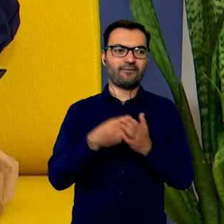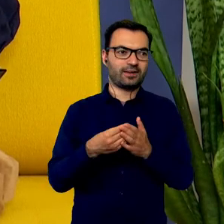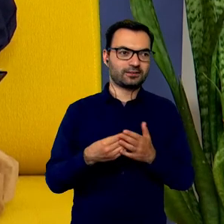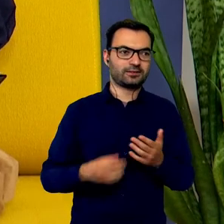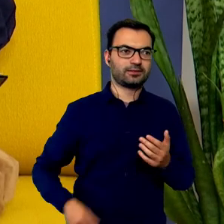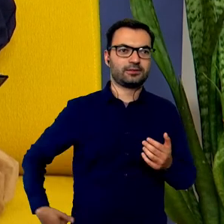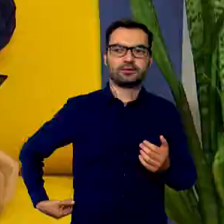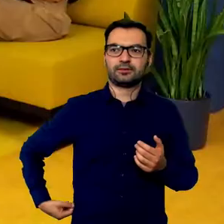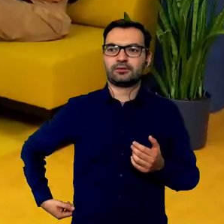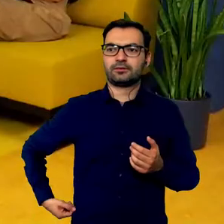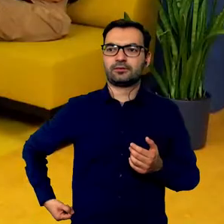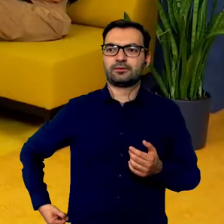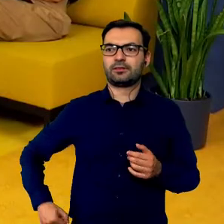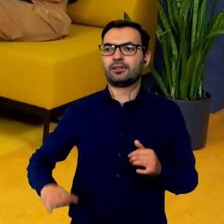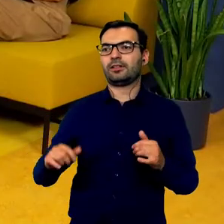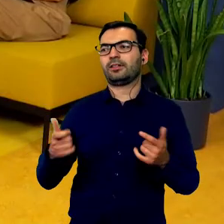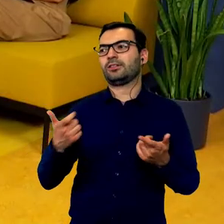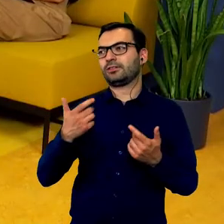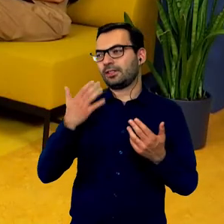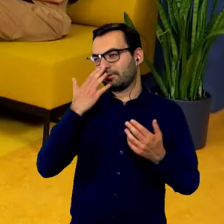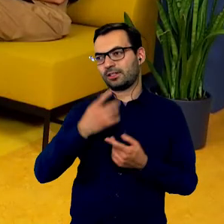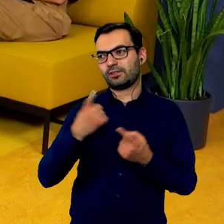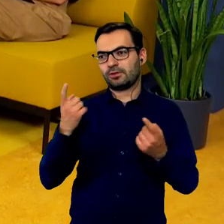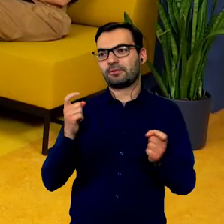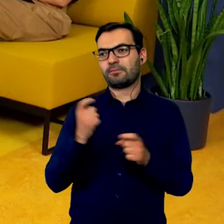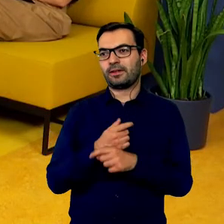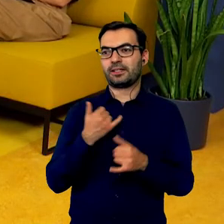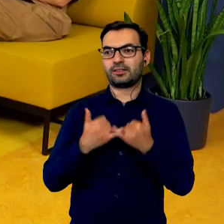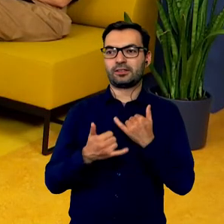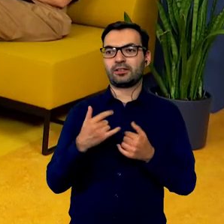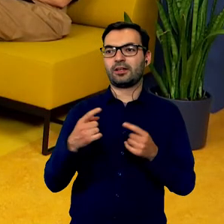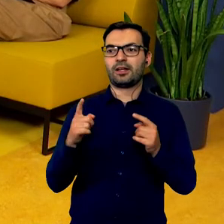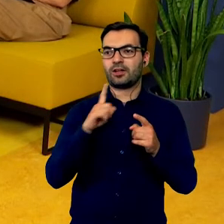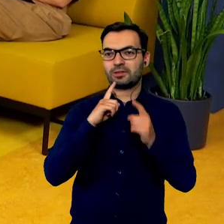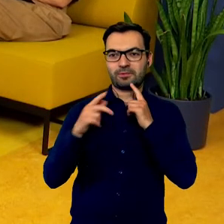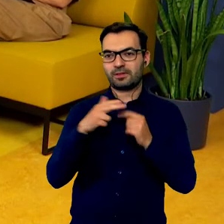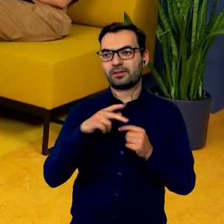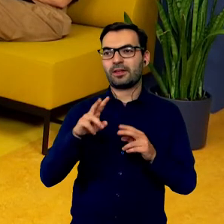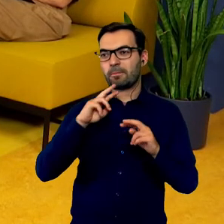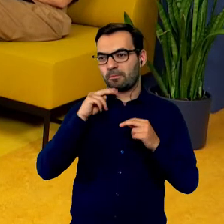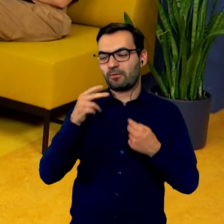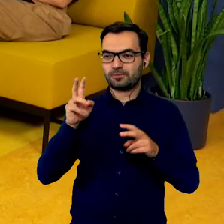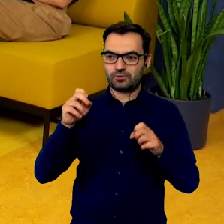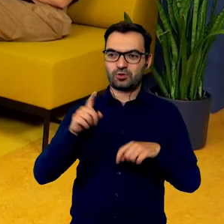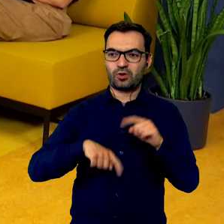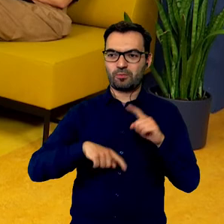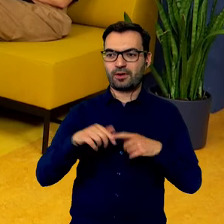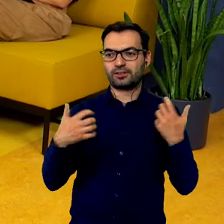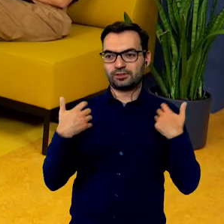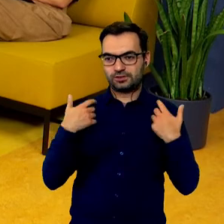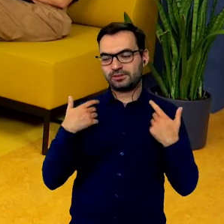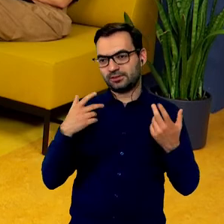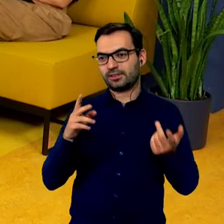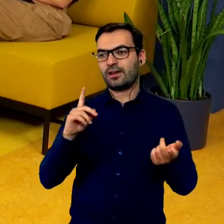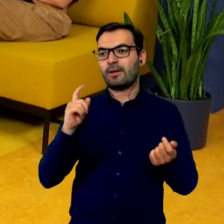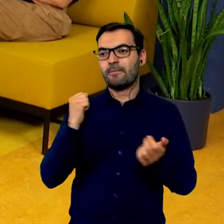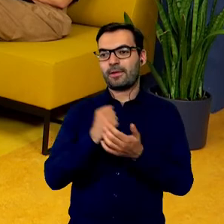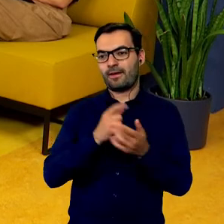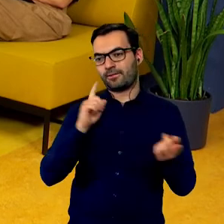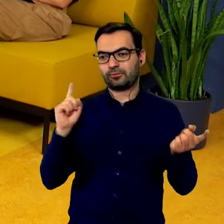Ale w jakim kraju my żyjemy, w jakiej sytuacji, że jeżeli mówimy o przywróceniu normalności, odwróceniu